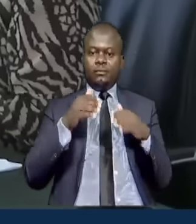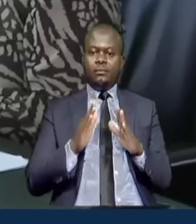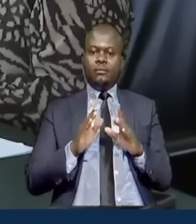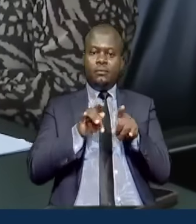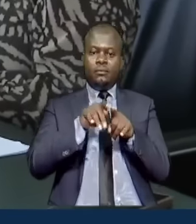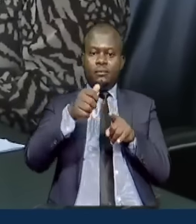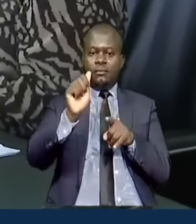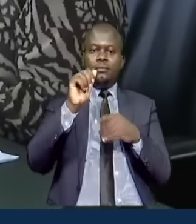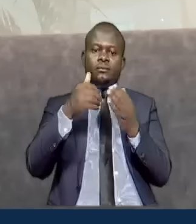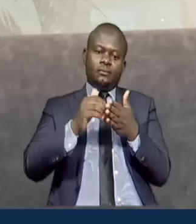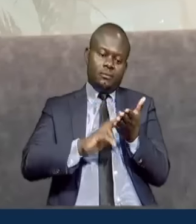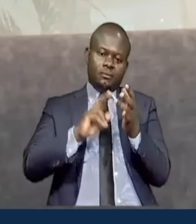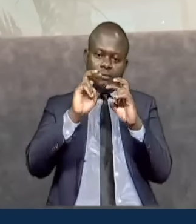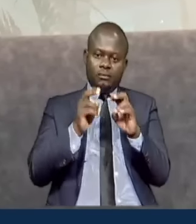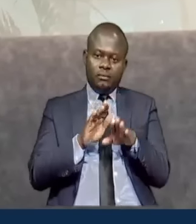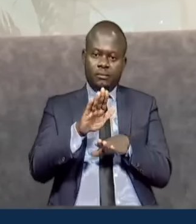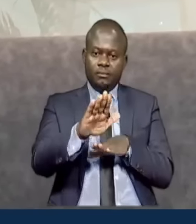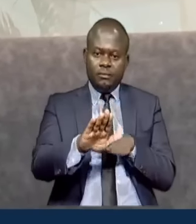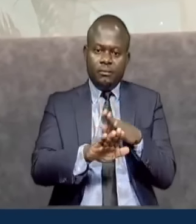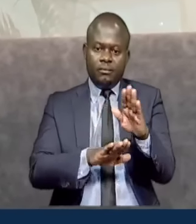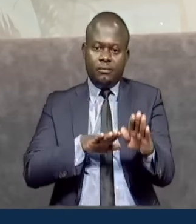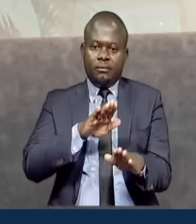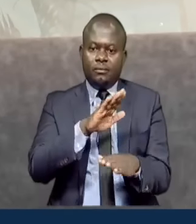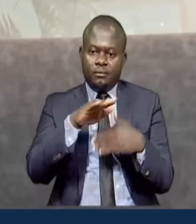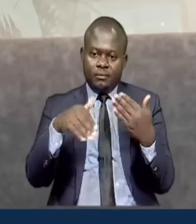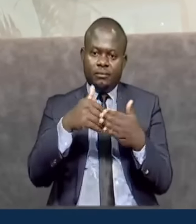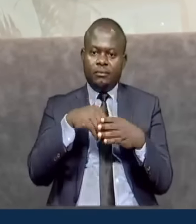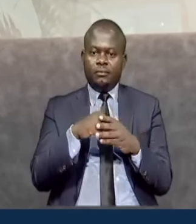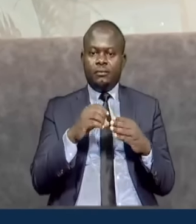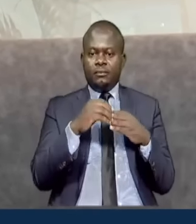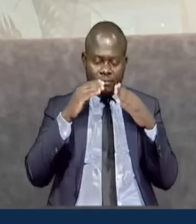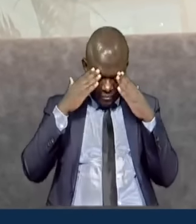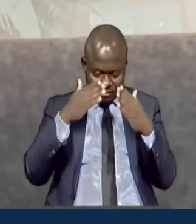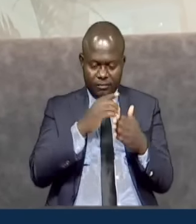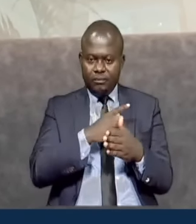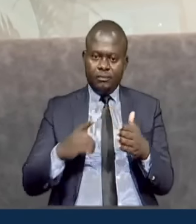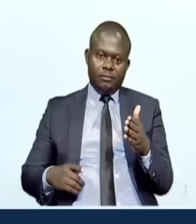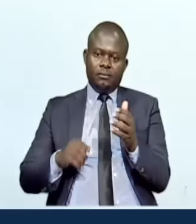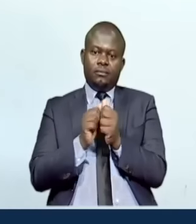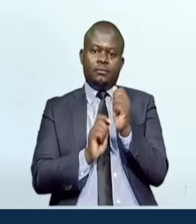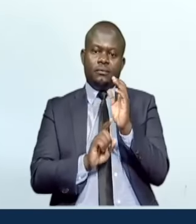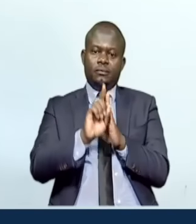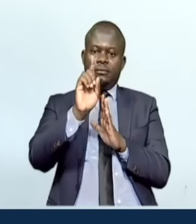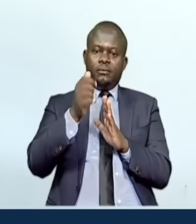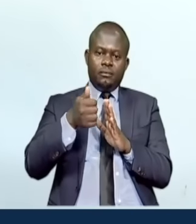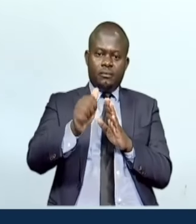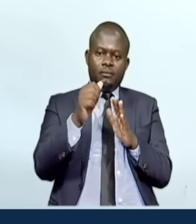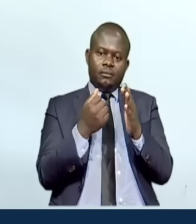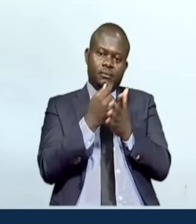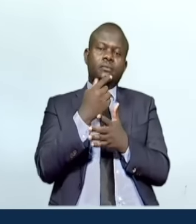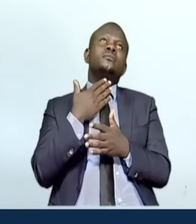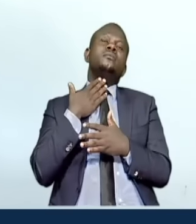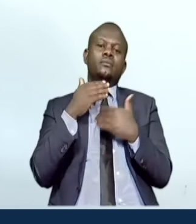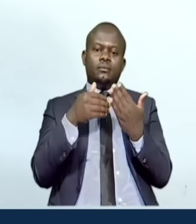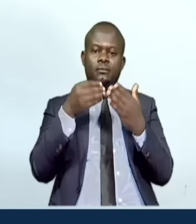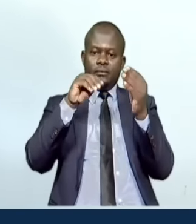nabo bemeza ko intambwe imaze guterwa mu miyoborere y'imakaza demokarasi n'iterambere ari byo bituma bifuza